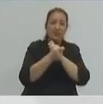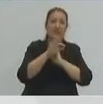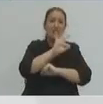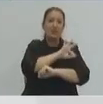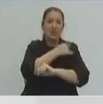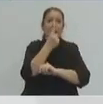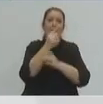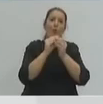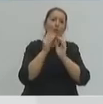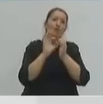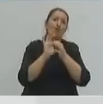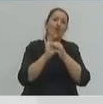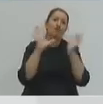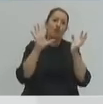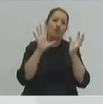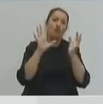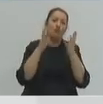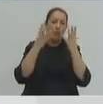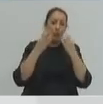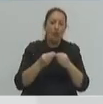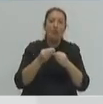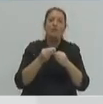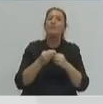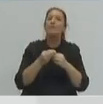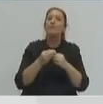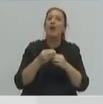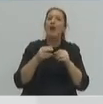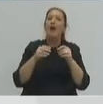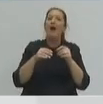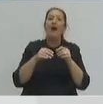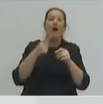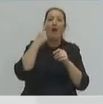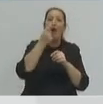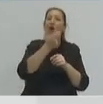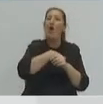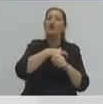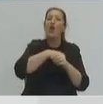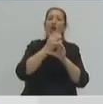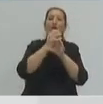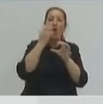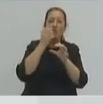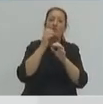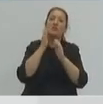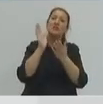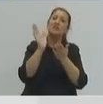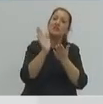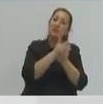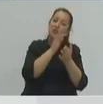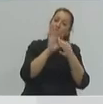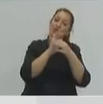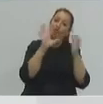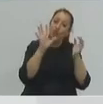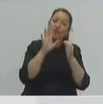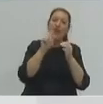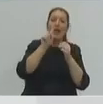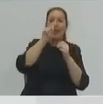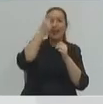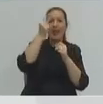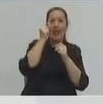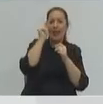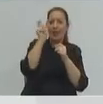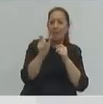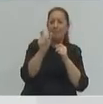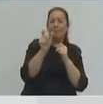problemi çözdük. Halk otobüsü problemini çözdük, tek tip taşımacılığa geçtik, kilometreye bazlı.